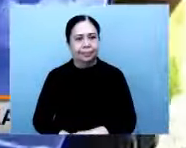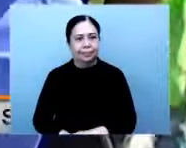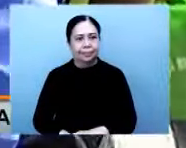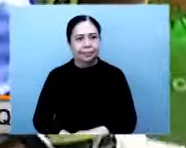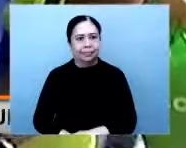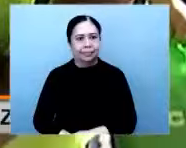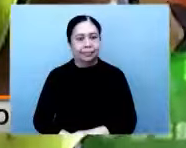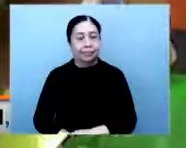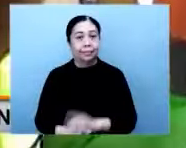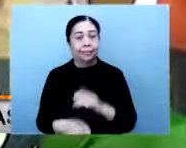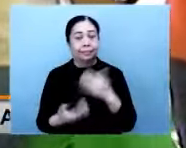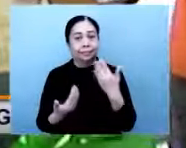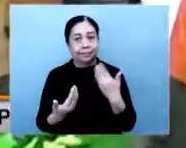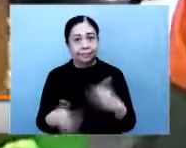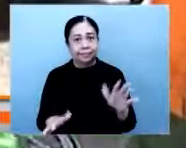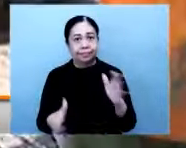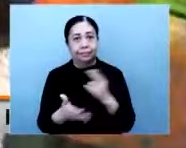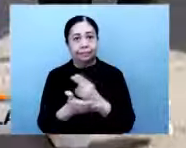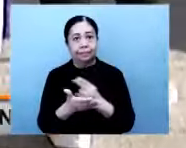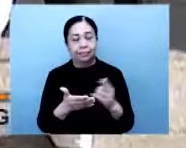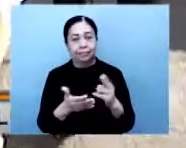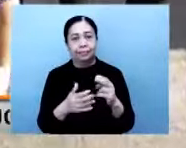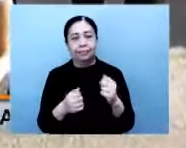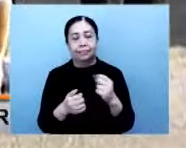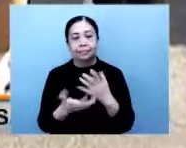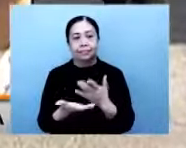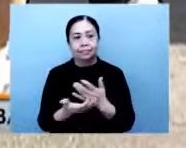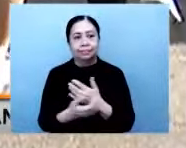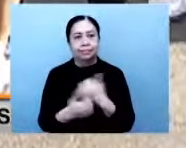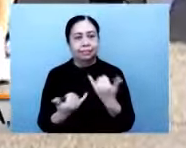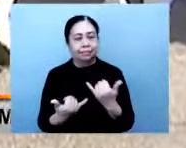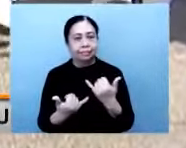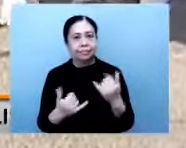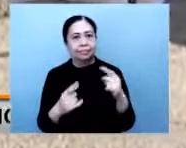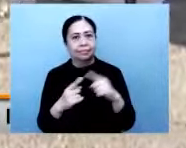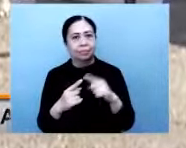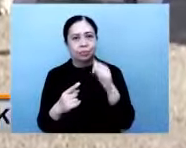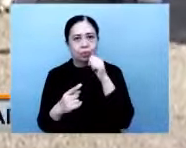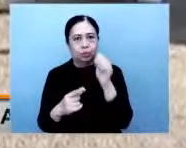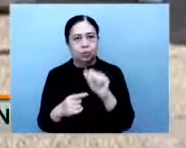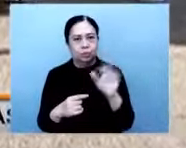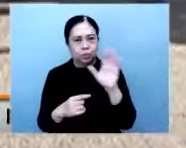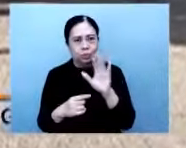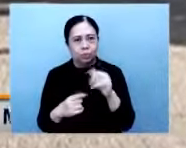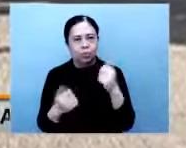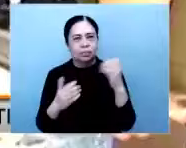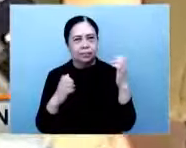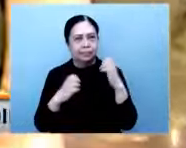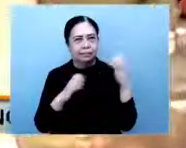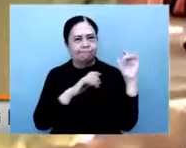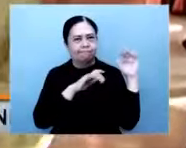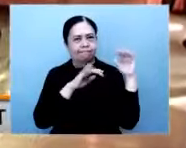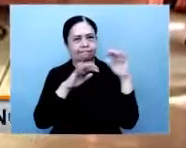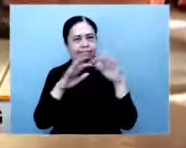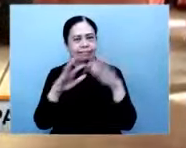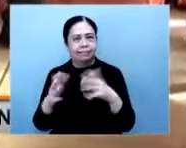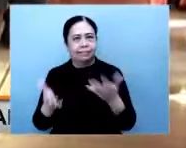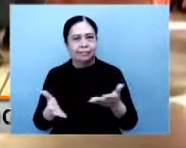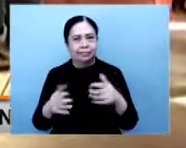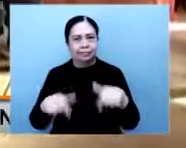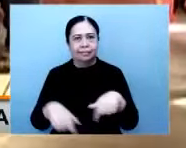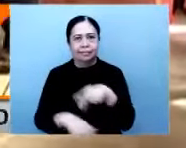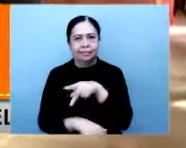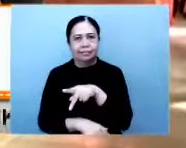Matapos ang Holy Week break, ngayong gabi hanggang bukas ng umaga, inaasahang bubuhos ang mga pasahero dito sa Paranaque Integrated